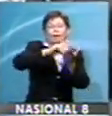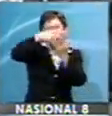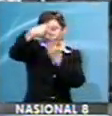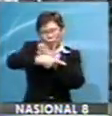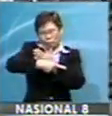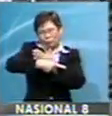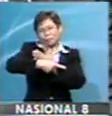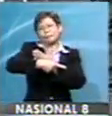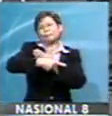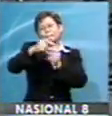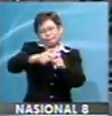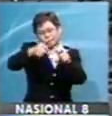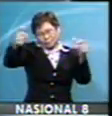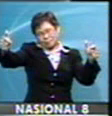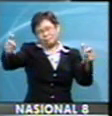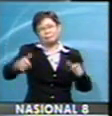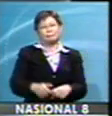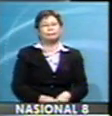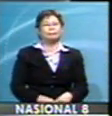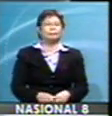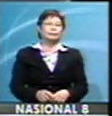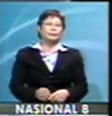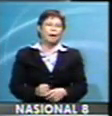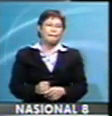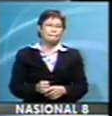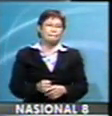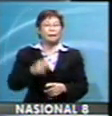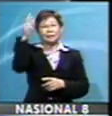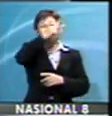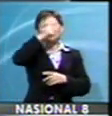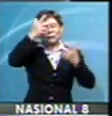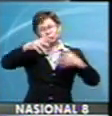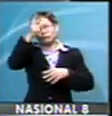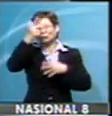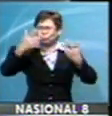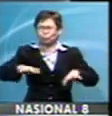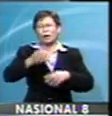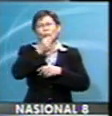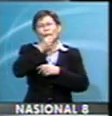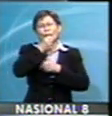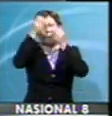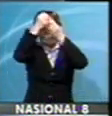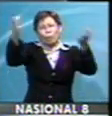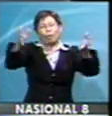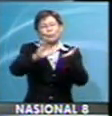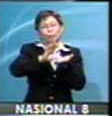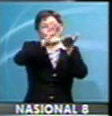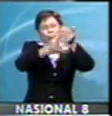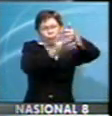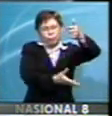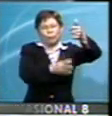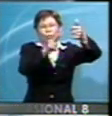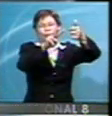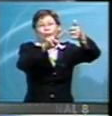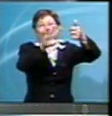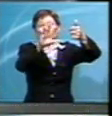berimpak tinggi di mana kerajaan telah umumkan peruntukan sebanyak